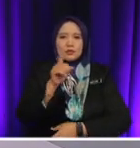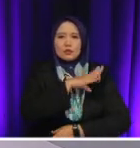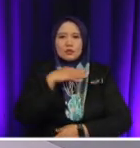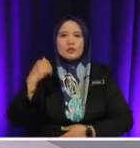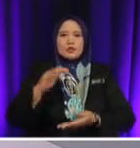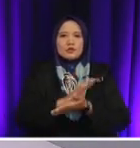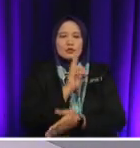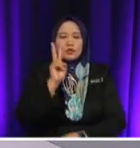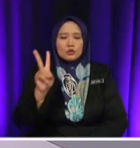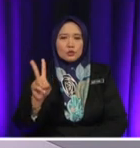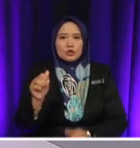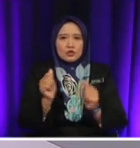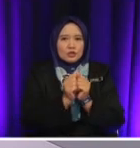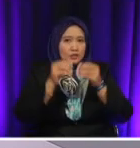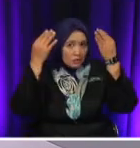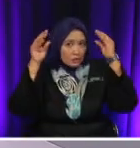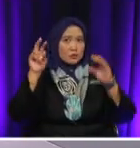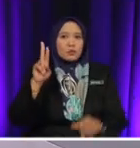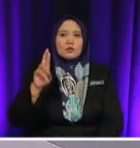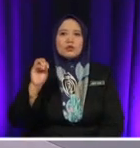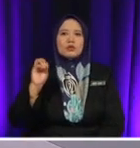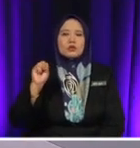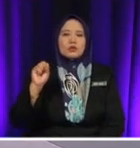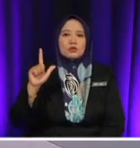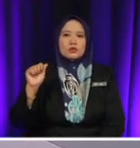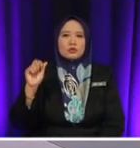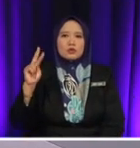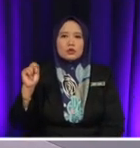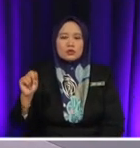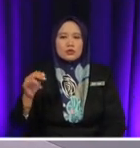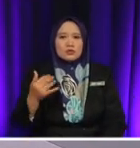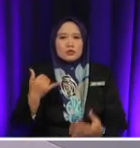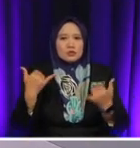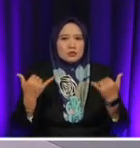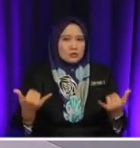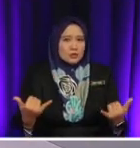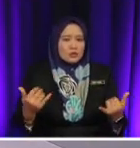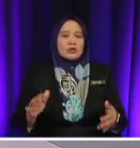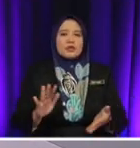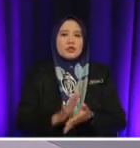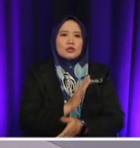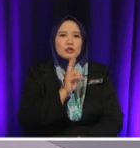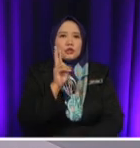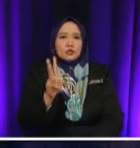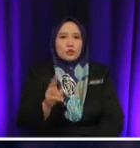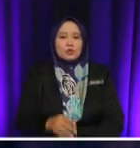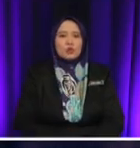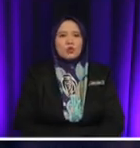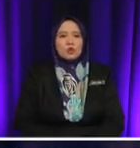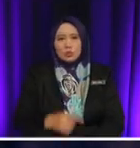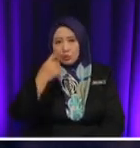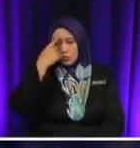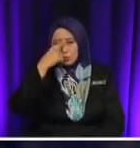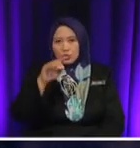bersama-sama dengan Cikgu roslan kita nak teruskan Cikgu dengan kertas dua bahagian a kemahiran proses sains dua Jom Cikgu okey